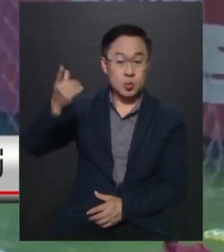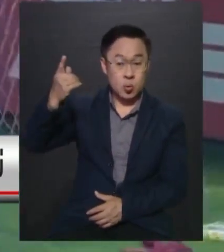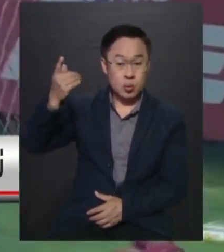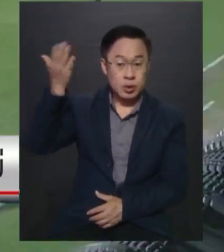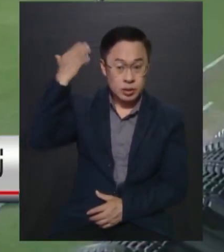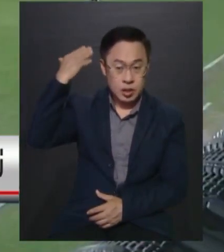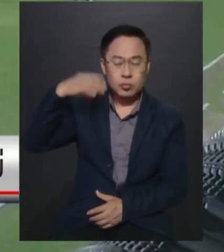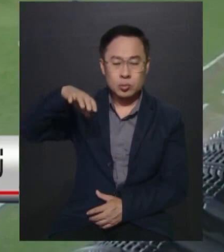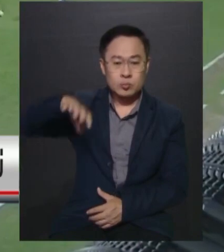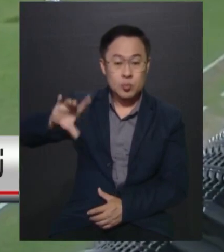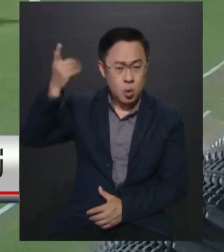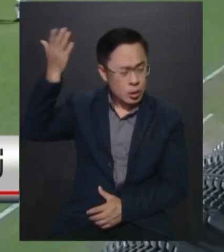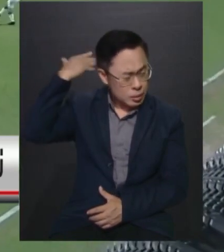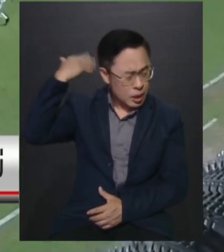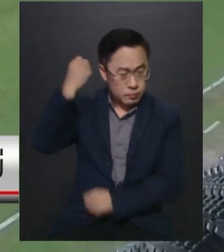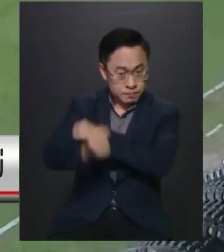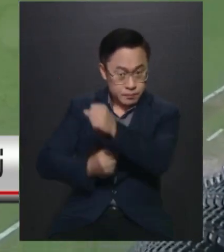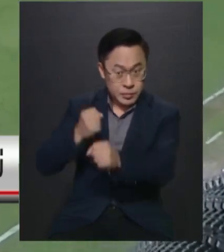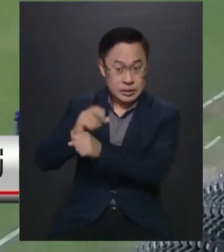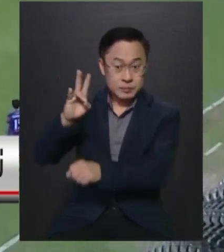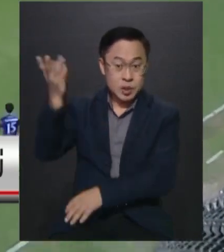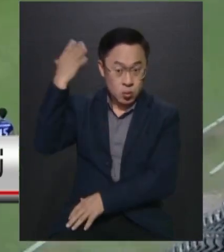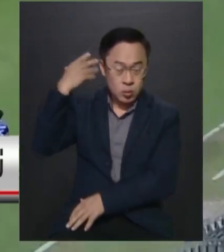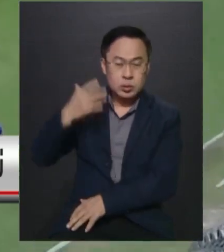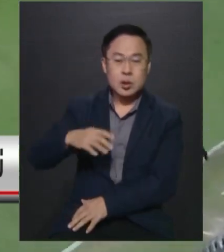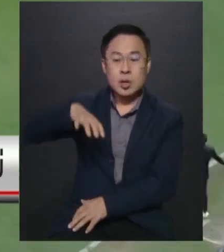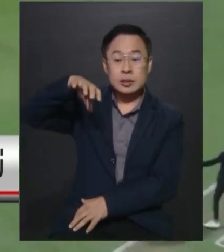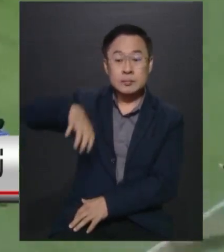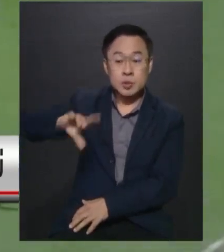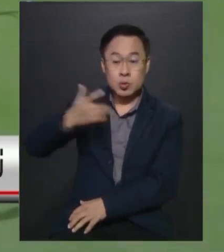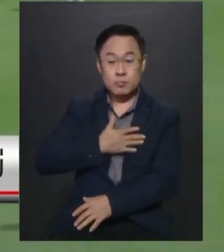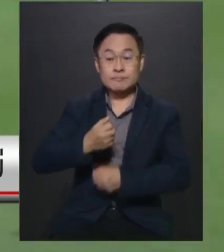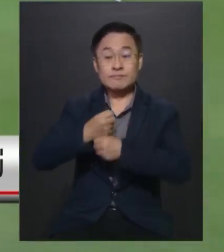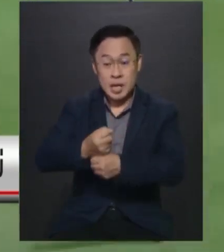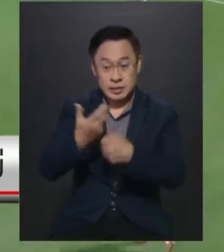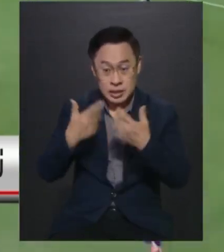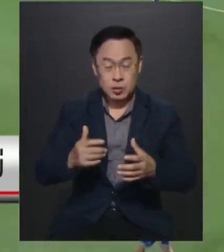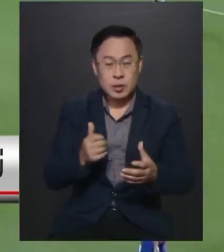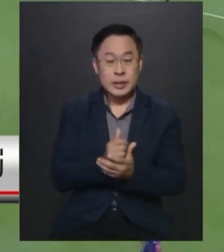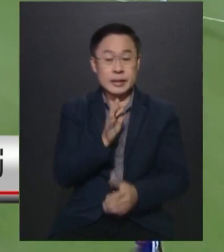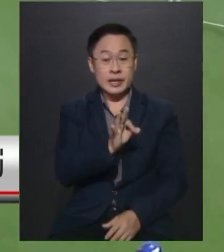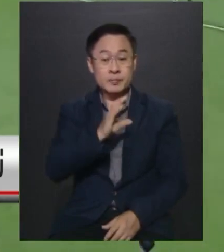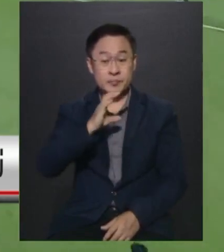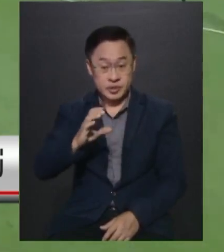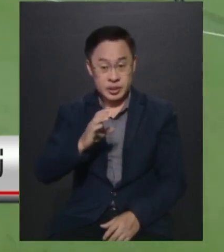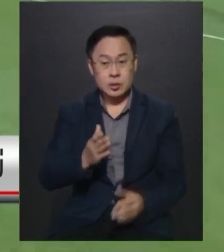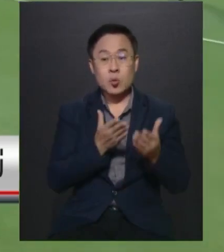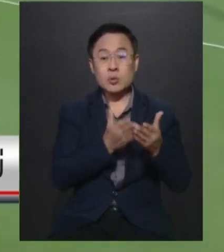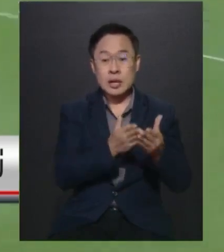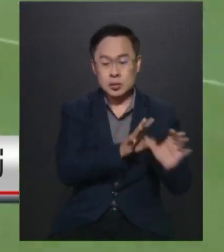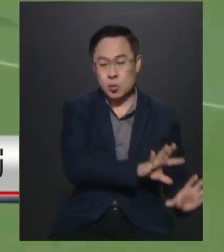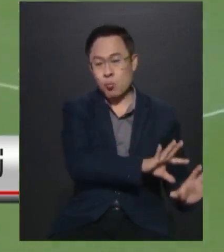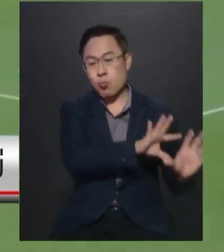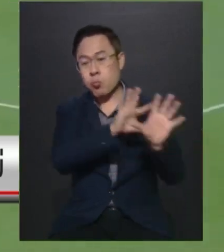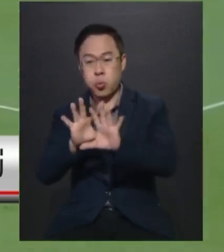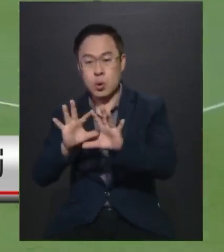เกมลีกคัพรอบรองชนะเลิศที่มีการยั่วยุกันทางอารมณ์นะคะจนมีการคว้างปาก้อนหินทะเลาะวิวาทแล้วก็มีผู้บ